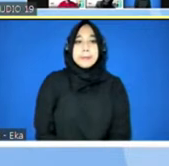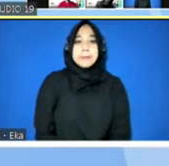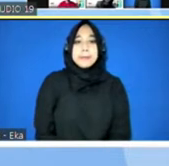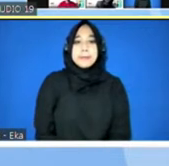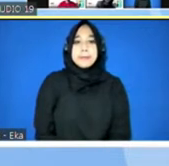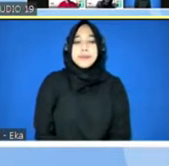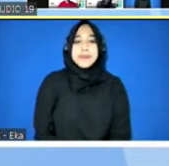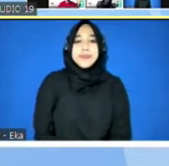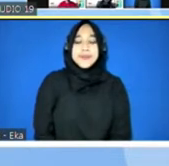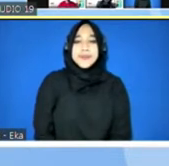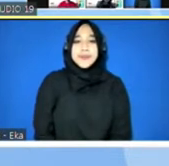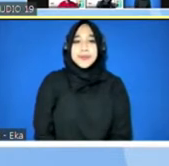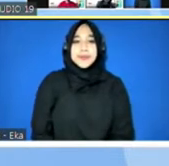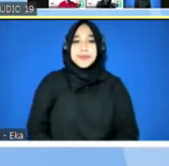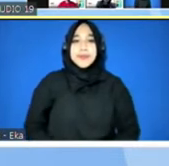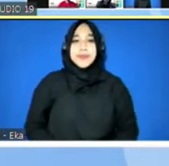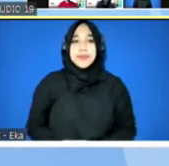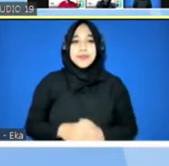Oke.